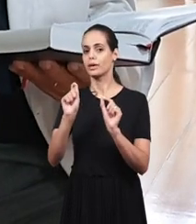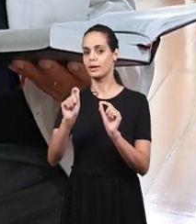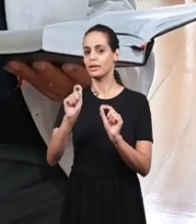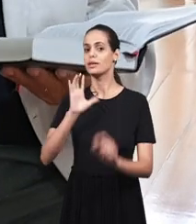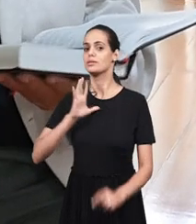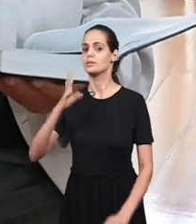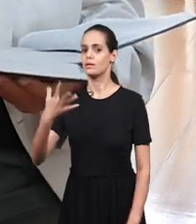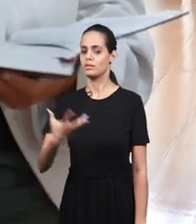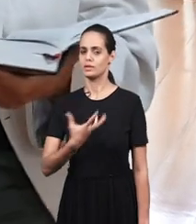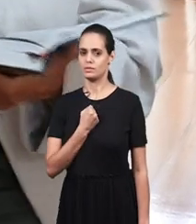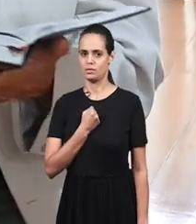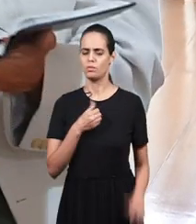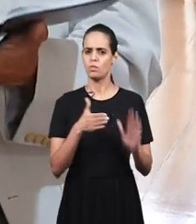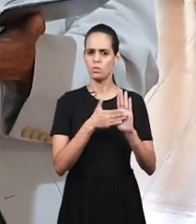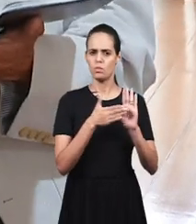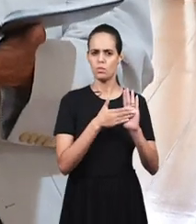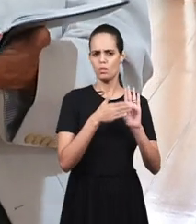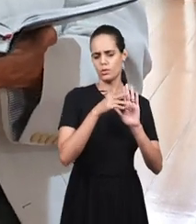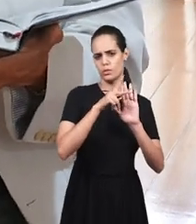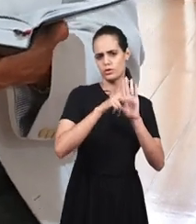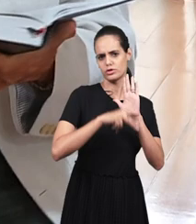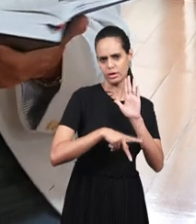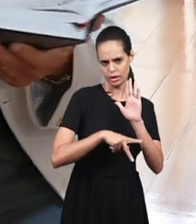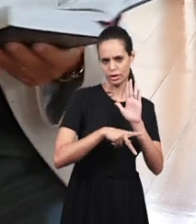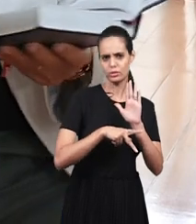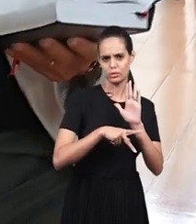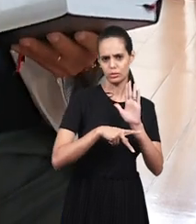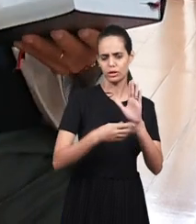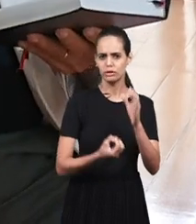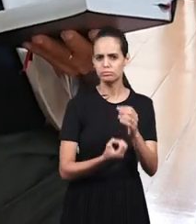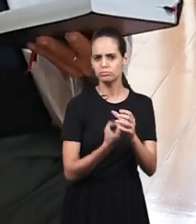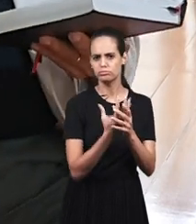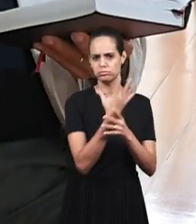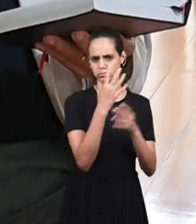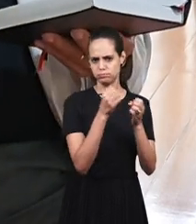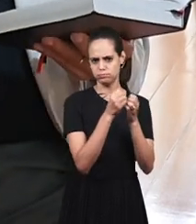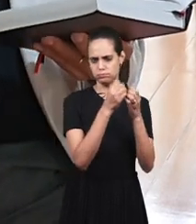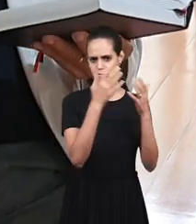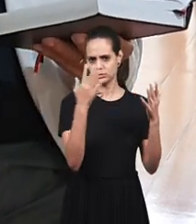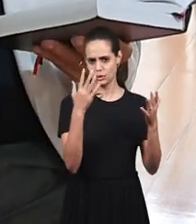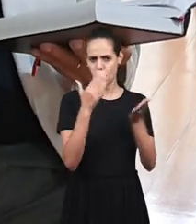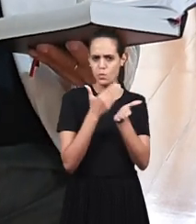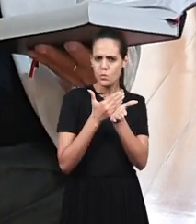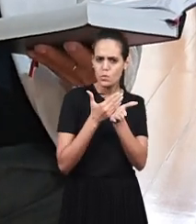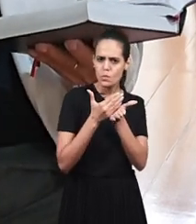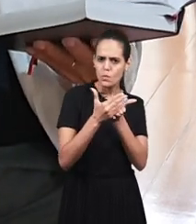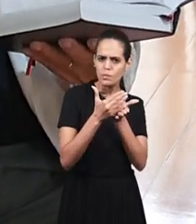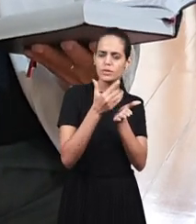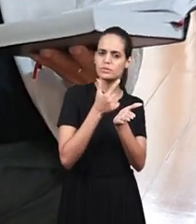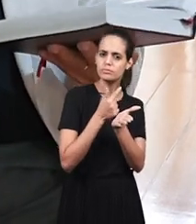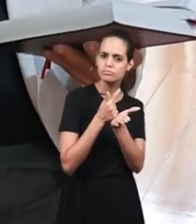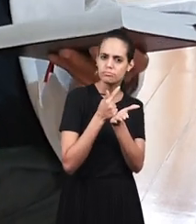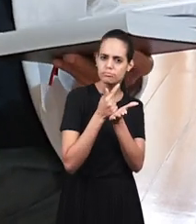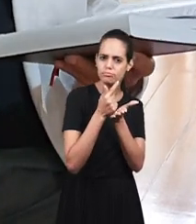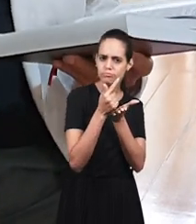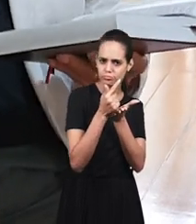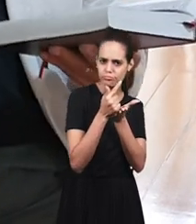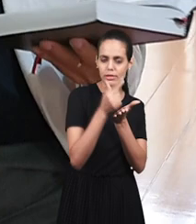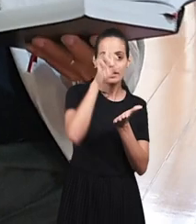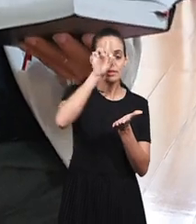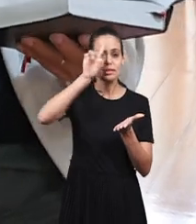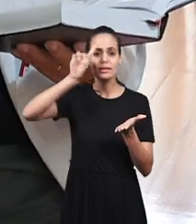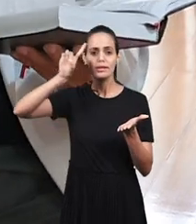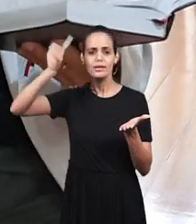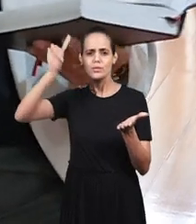mais principalement de la rédemption. Dans le projet de la création, nous allons retrouver ici ce